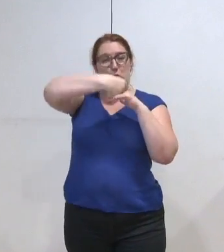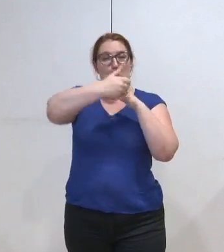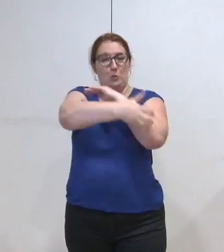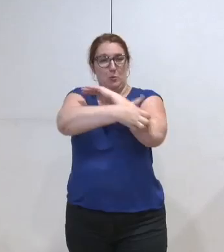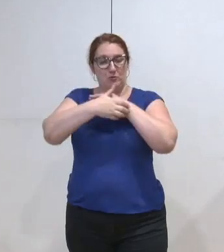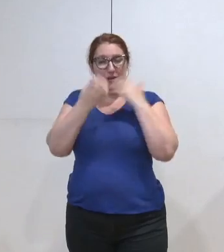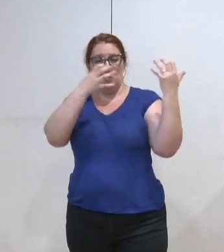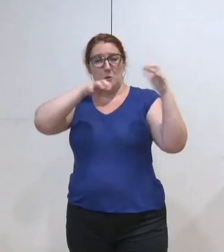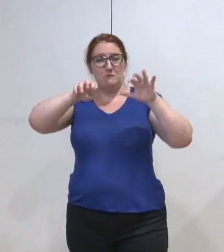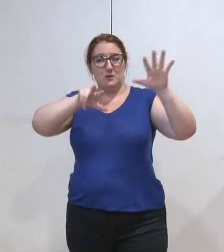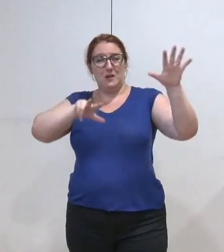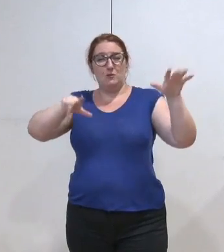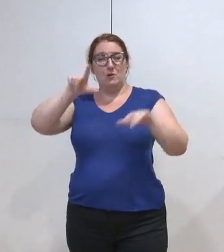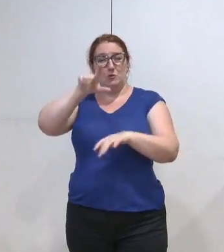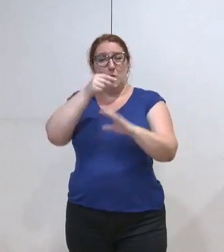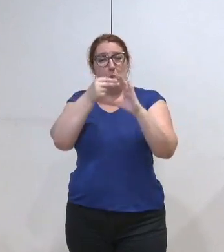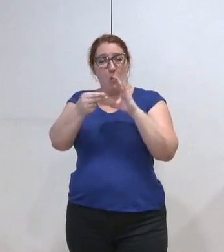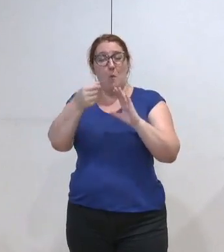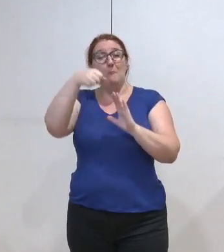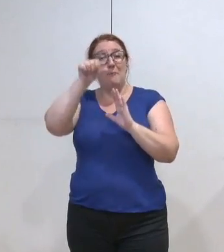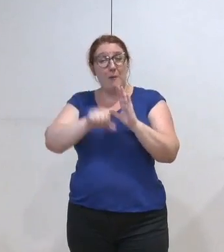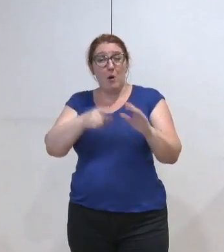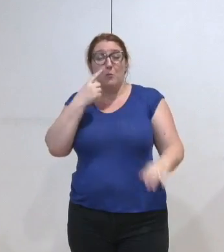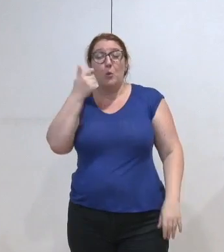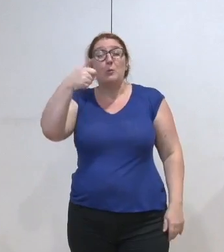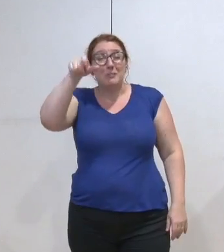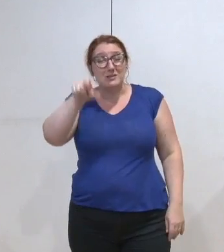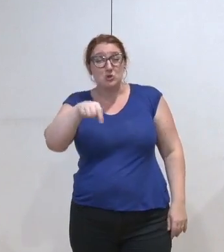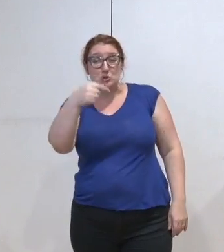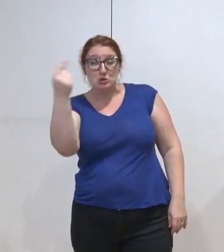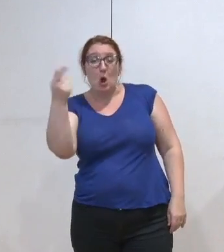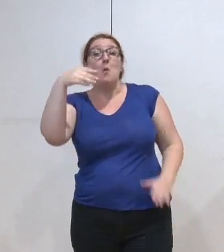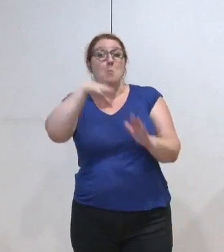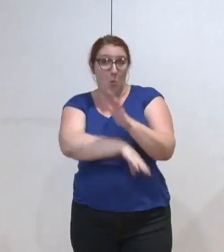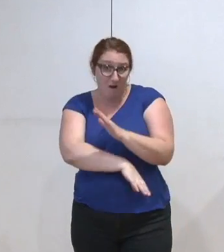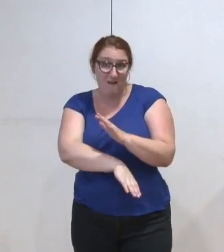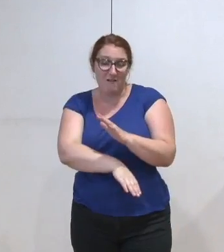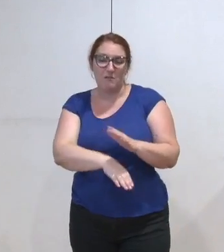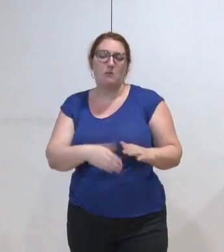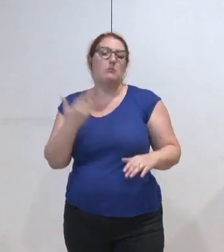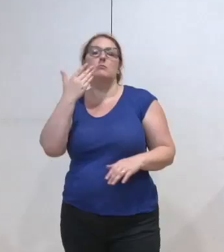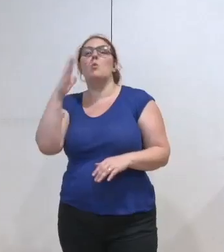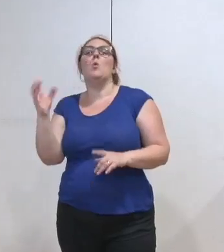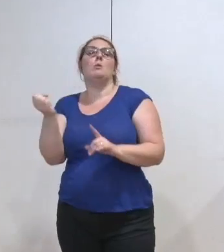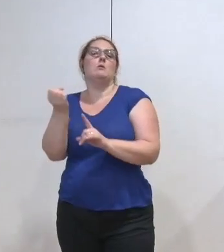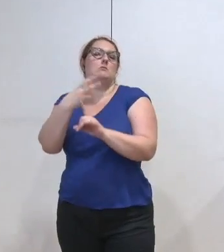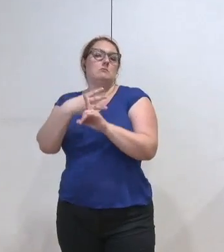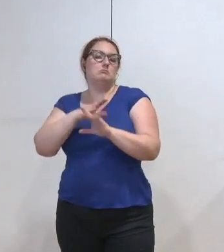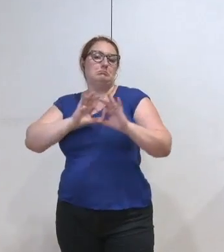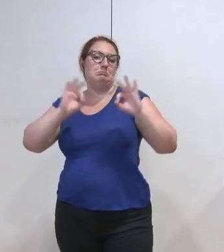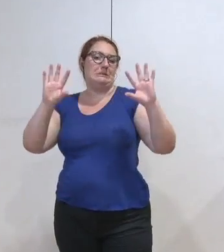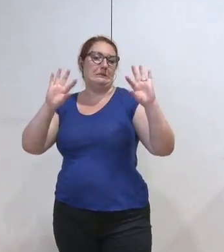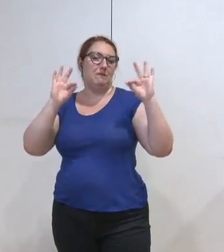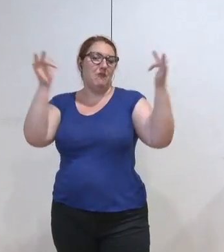mois pour une personne seule et il y a bien d'autres signes de fragilité qui apparaissent bien sûr comme dans d'autres grandes